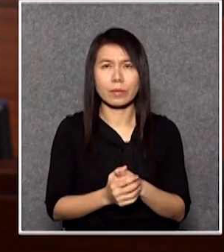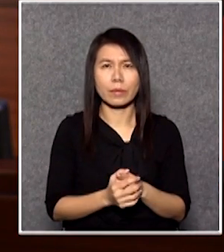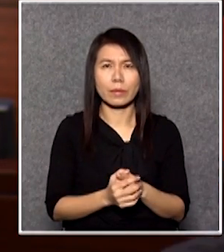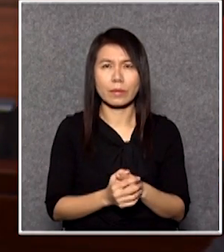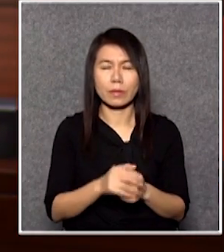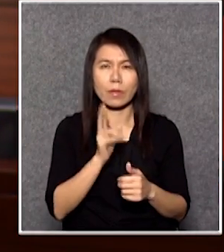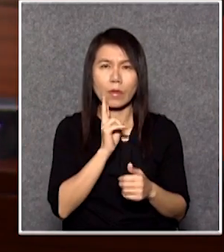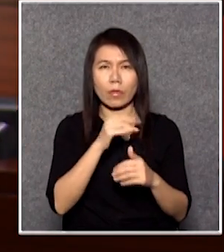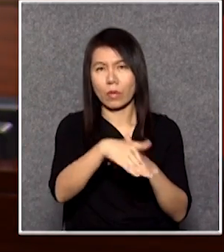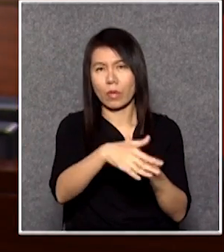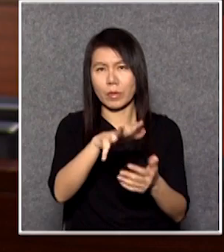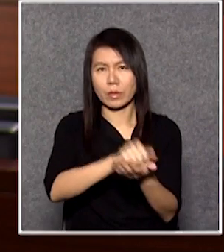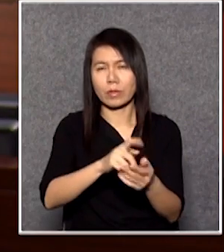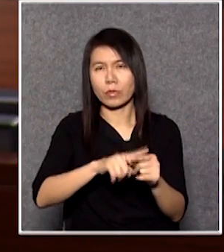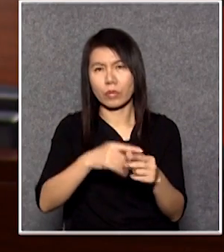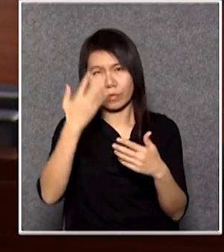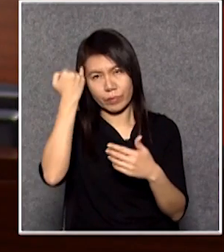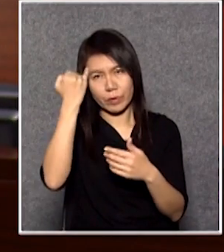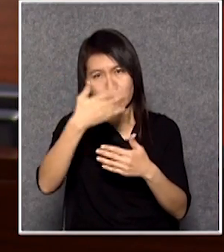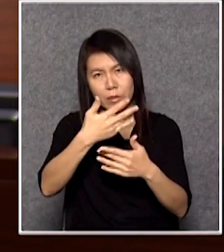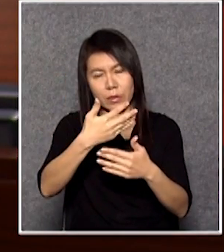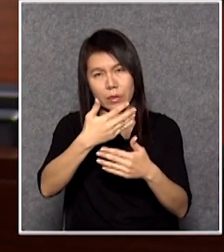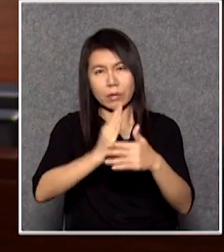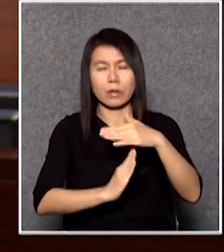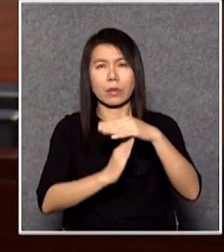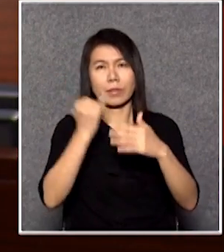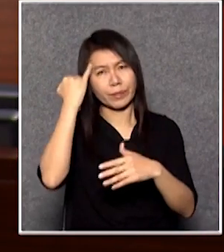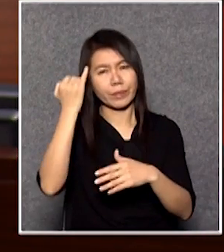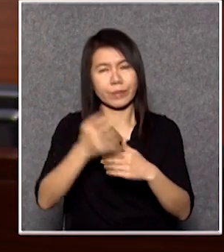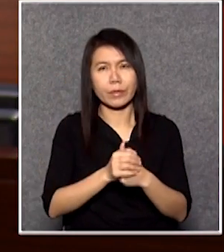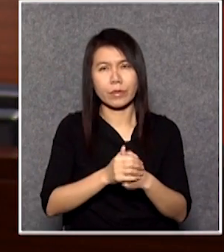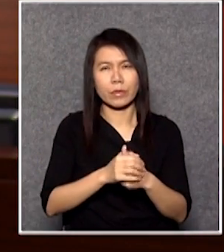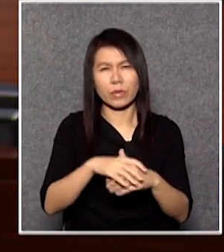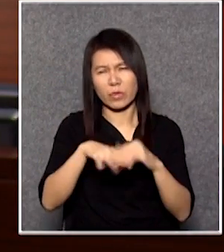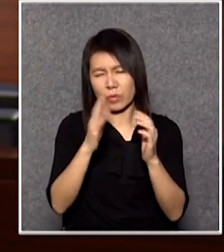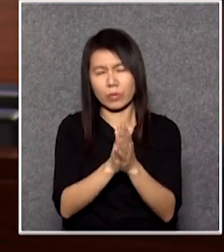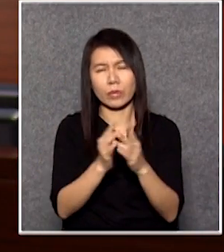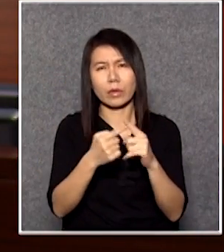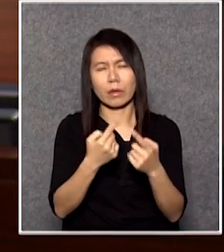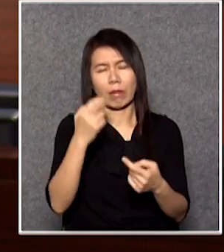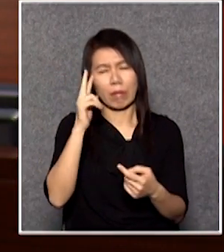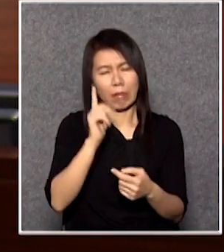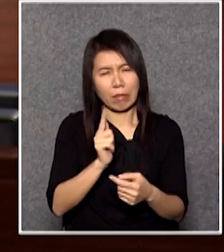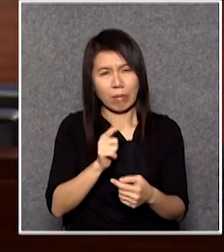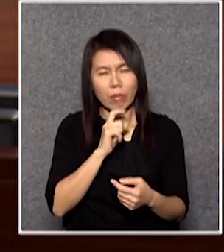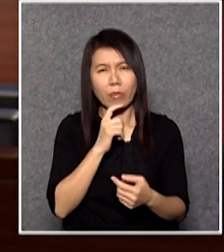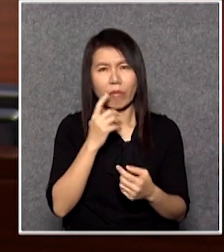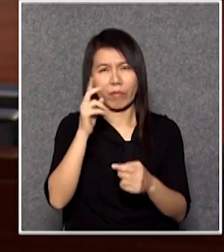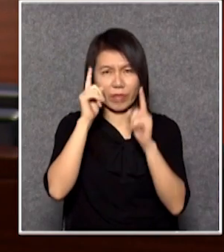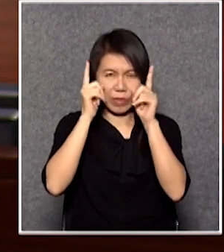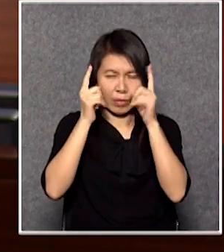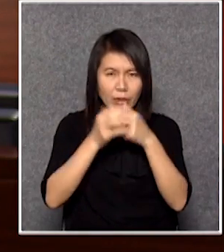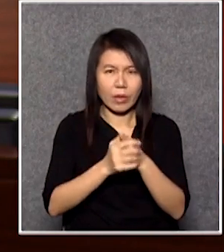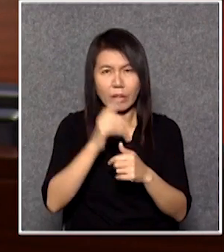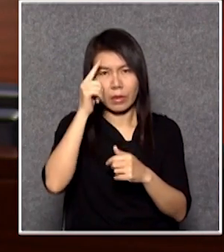似我哋出邊咁樣，佔中都唔知幾時可以收到科，全民痛苦，全民瘋狂。咁我哋日日咁搞